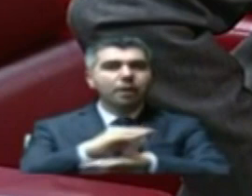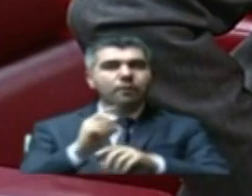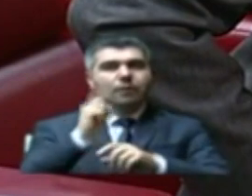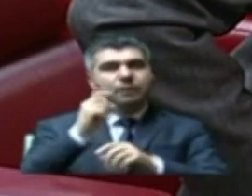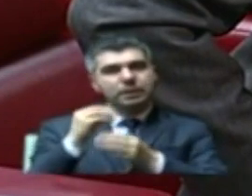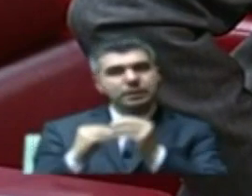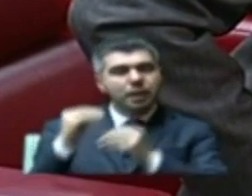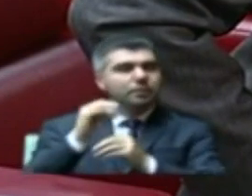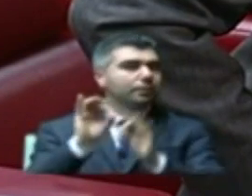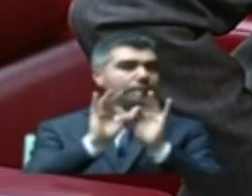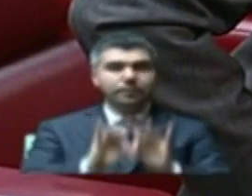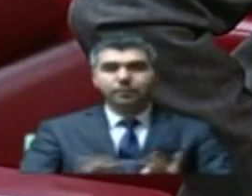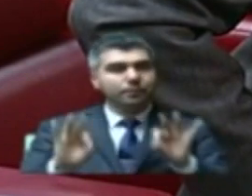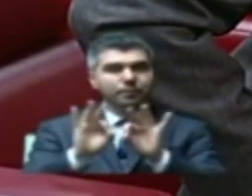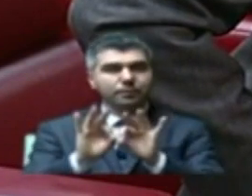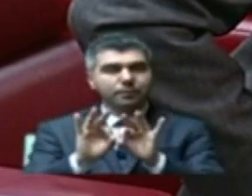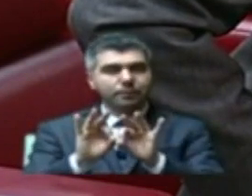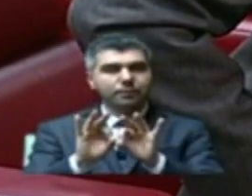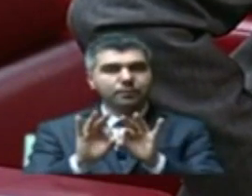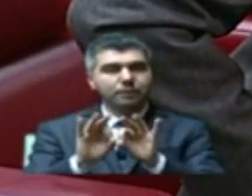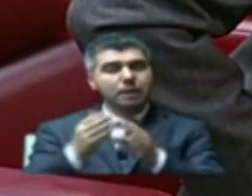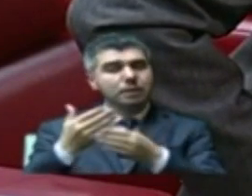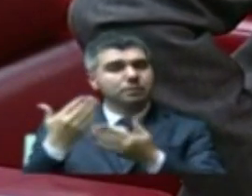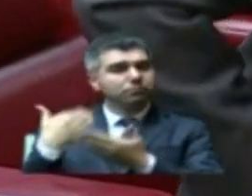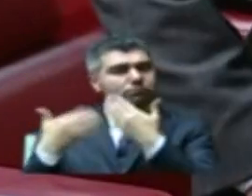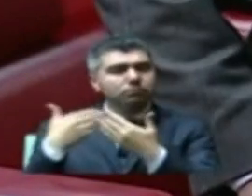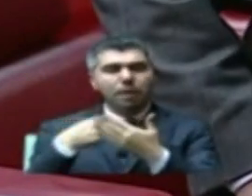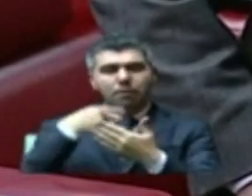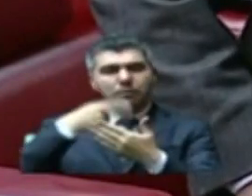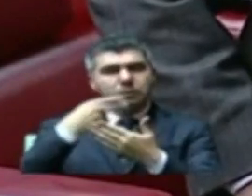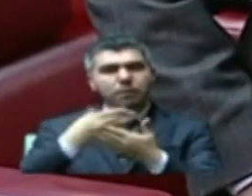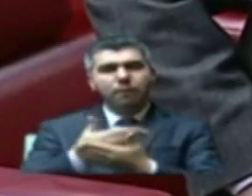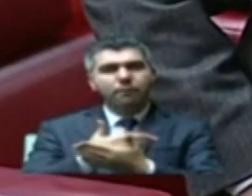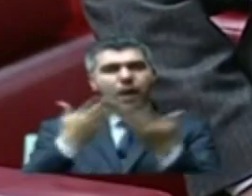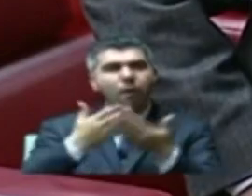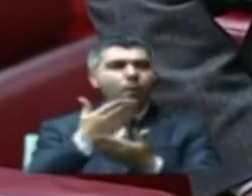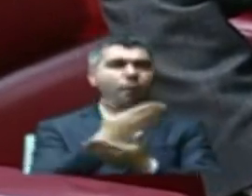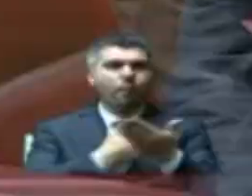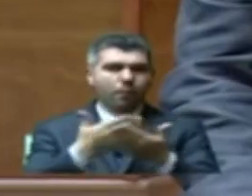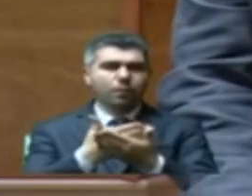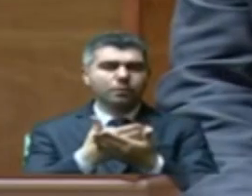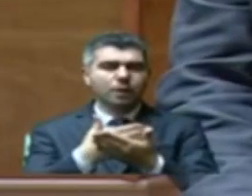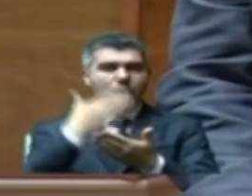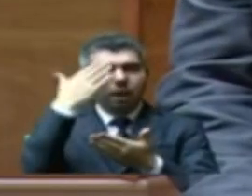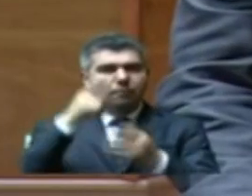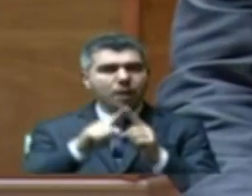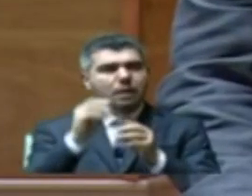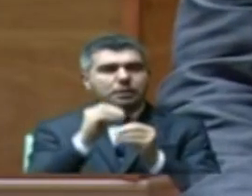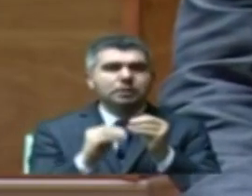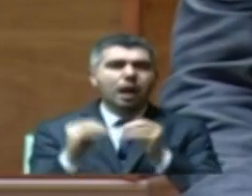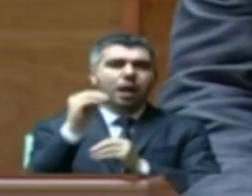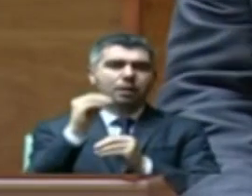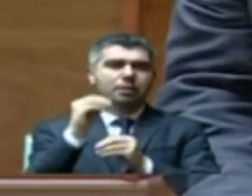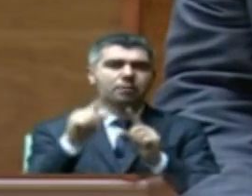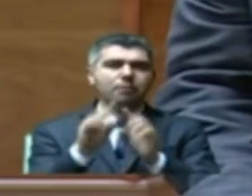المغربية. احنا تكلمنا عن تحسين الدخل السيد الوزير، ومن بين الشروط الأساسية أو البسيطة ديال تحسين الدخل هي الرفع في التعويضات.